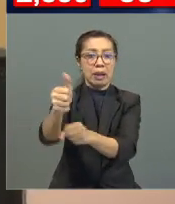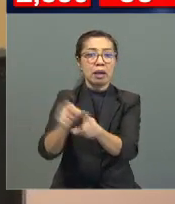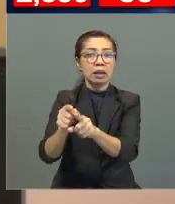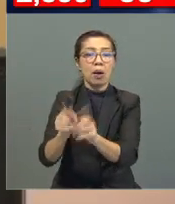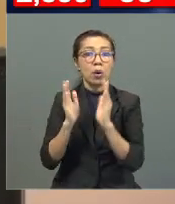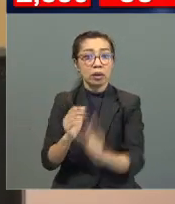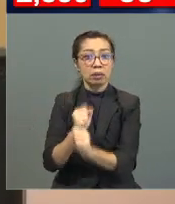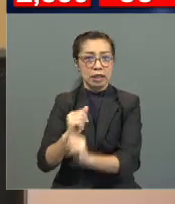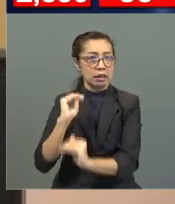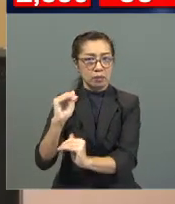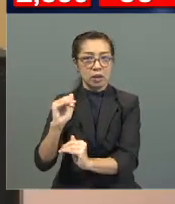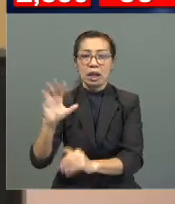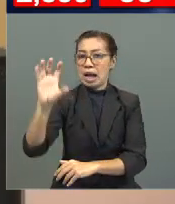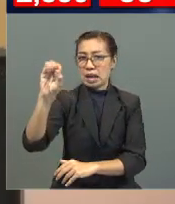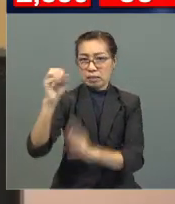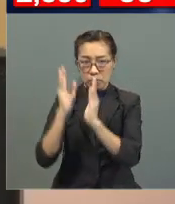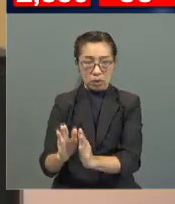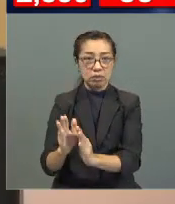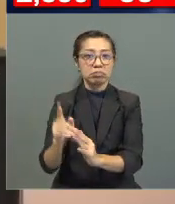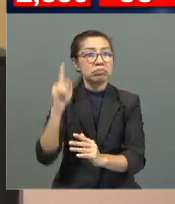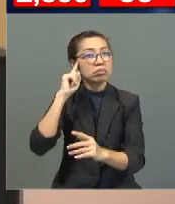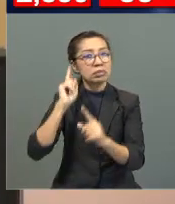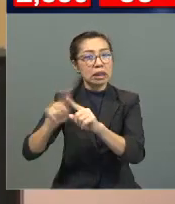เดือนที่ผ่านมาไม่ได้มีการถ่ายทำภาพยนตร์หรืออุตสาหกรรมด้านบันเทิงกระทรวงวัฒนธรรมจึงเสนอผ่านคณะกรรมการกลั่นกรองเห็นชอบให้กองถ่ายภาพยนตร์กองถ่ายทำรายการโทรทัศน์สามารถดำเนินการได้ภายใต้จำกัดจำนวนคน50คนซึ่งจะครอบคลุมทุกภาคส่วนมีดารานักแสดงช่างผมช่างแต่งหน้าซึ่งจะทำให้กองถ่ายมีขนาดเล็กลงและทางสมาคมวิชาชีพตลอดจนผู้กำกับทั้งภาพยนตร์และโทรทัศน์ยอมรับว่าอยู่ในเกณฑ์ที่ปฏิบัติได้แต่ว่าทั้งหมดต้องอยู่บนมาตรการของกระทรวงสาธารณสุขสวมใส่หน้ากากผ้า